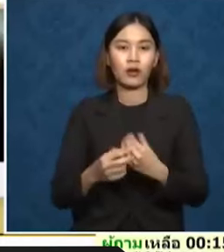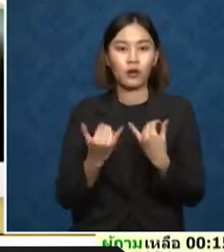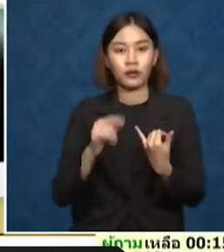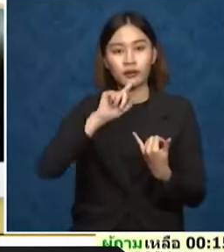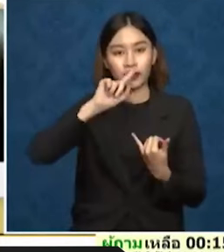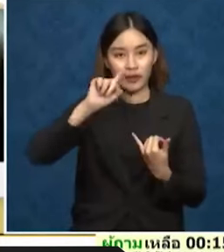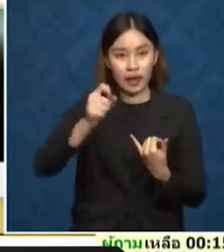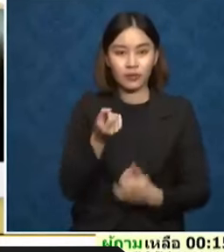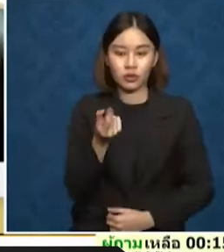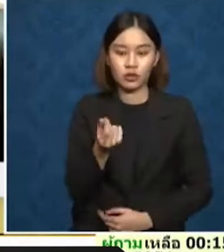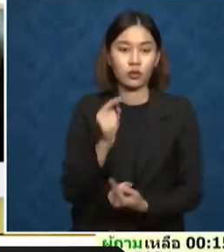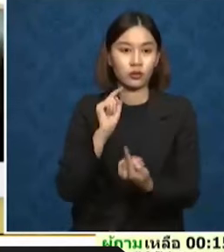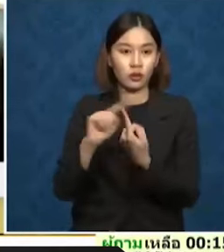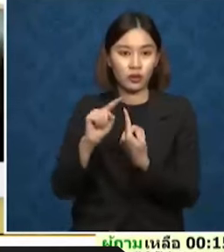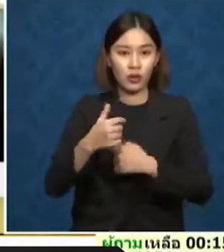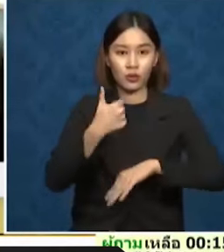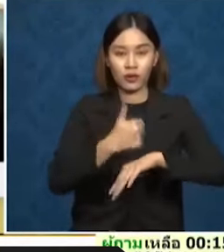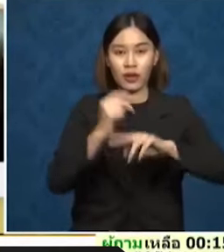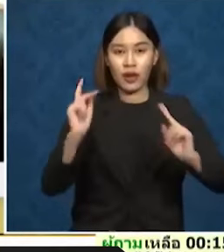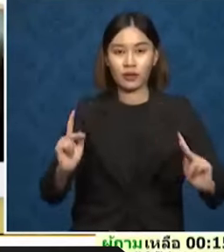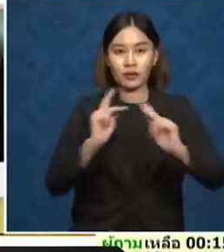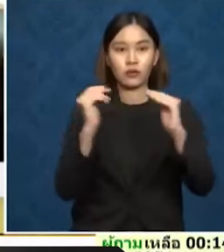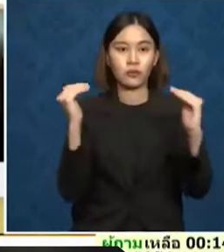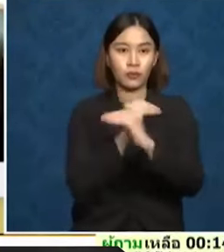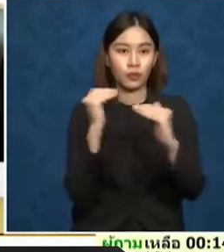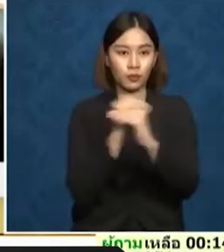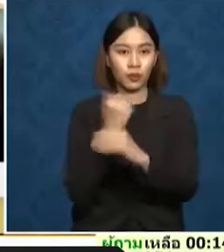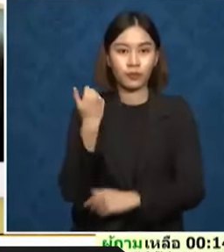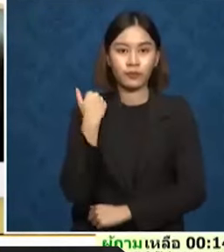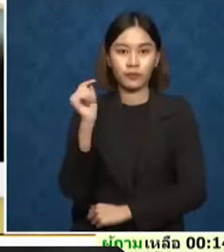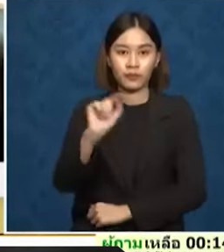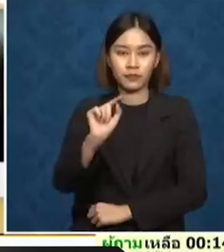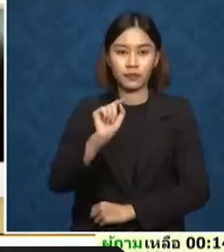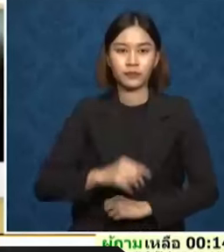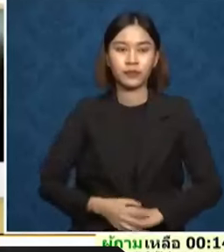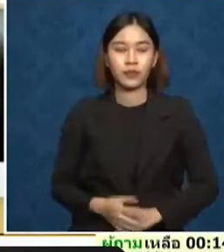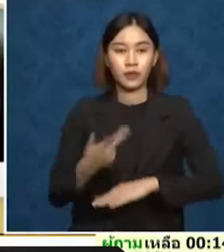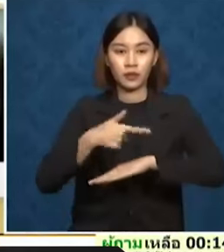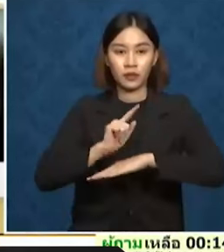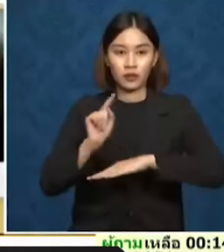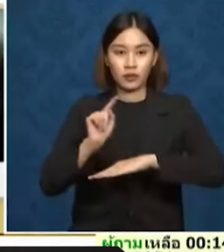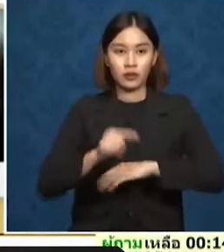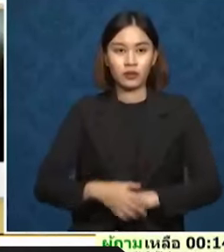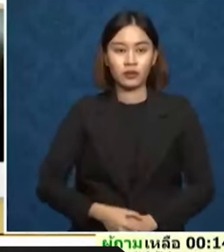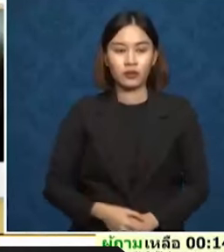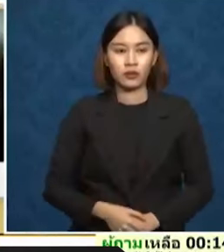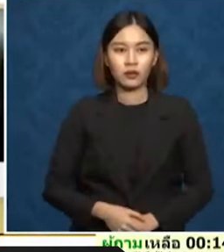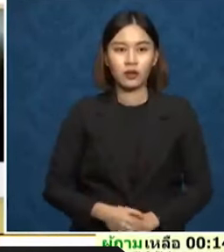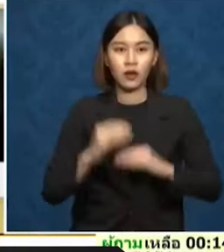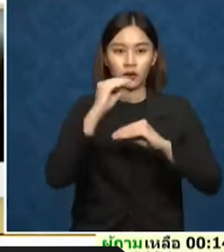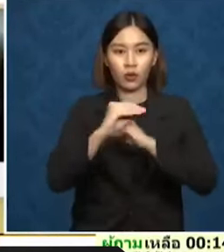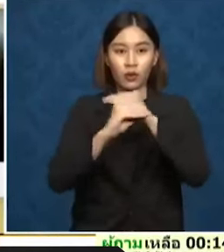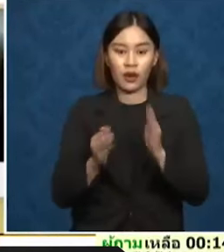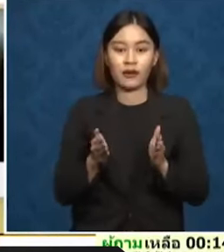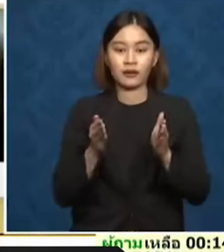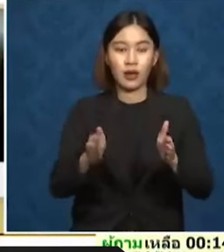กระทู้สดต่อรัฐมนตรีว่าการกระทรวงคมนาคมดังต่อไปนี้นะครับท่านประธานครับโครงการทางหลว